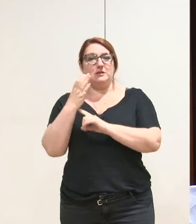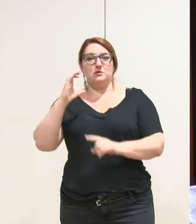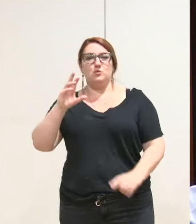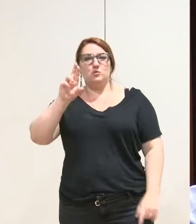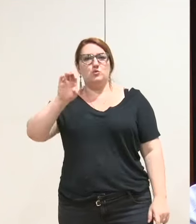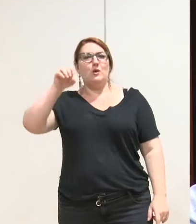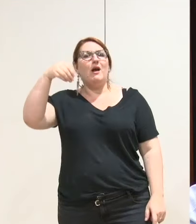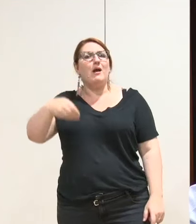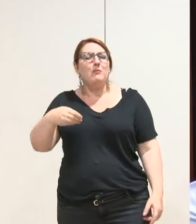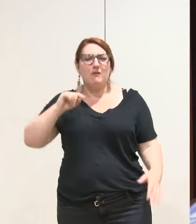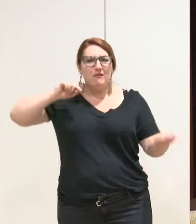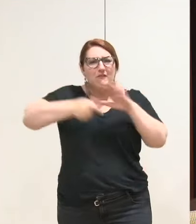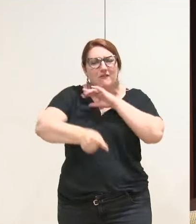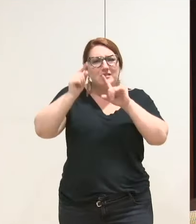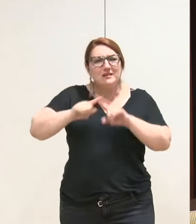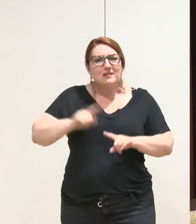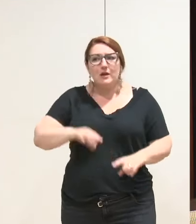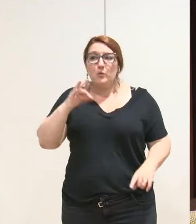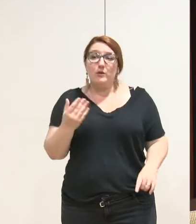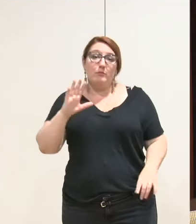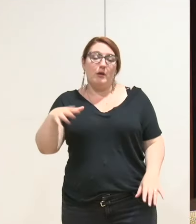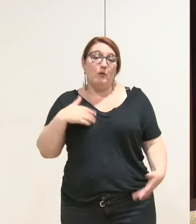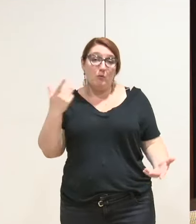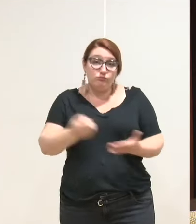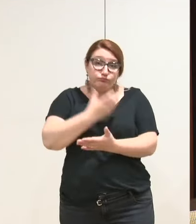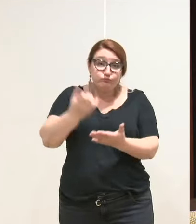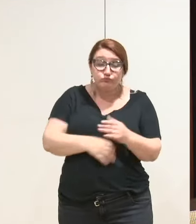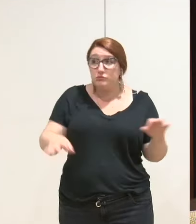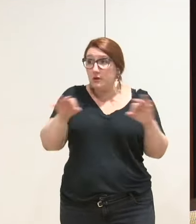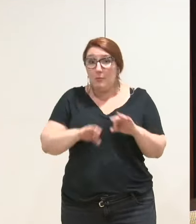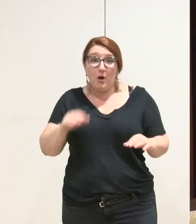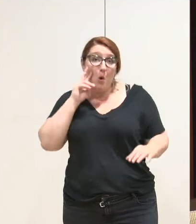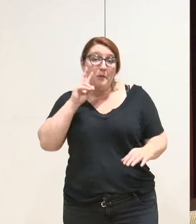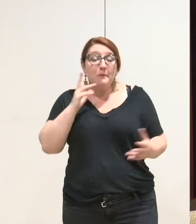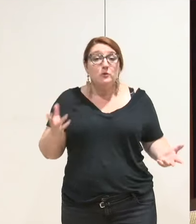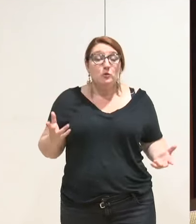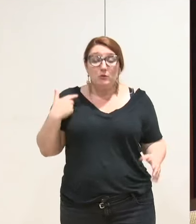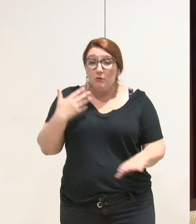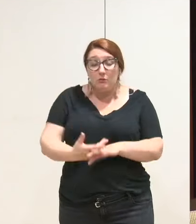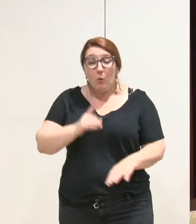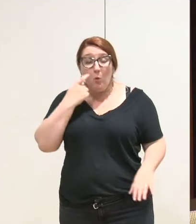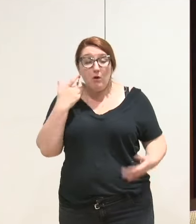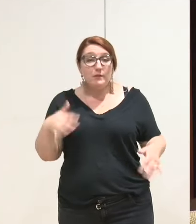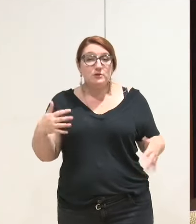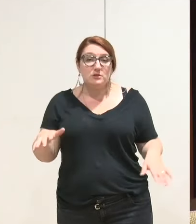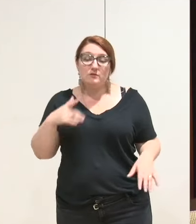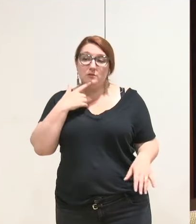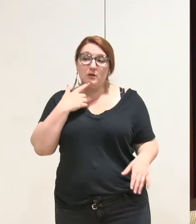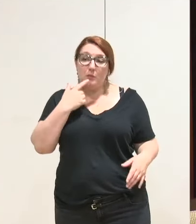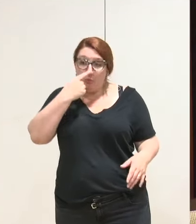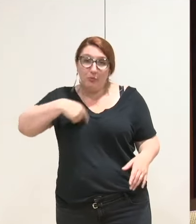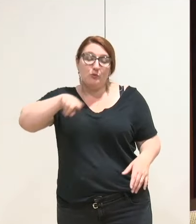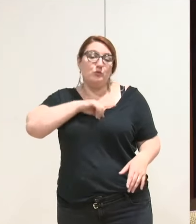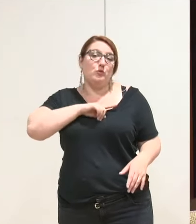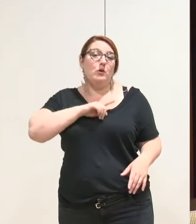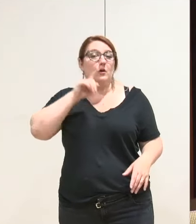extrêmement détaillé mais là encore nous n'apprenions rien donc le principe pour nous sera d'être